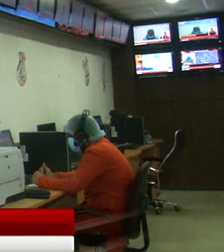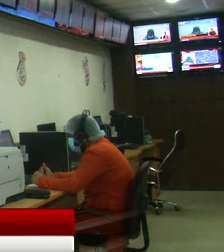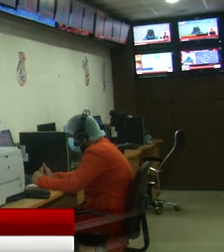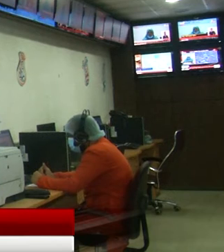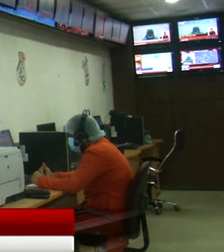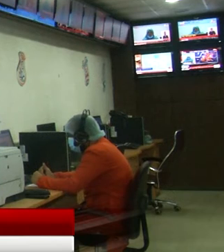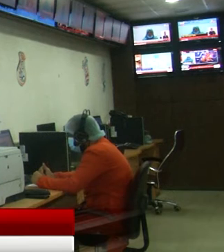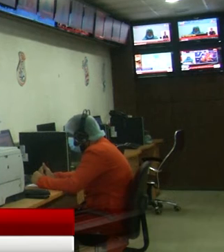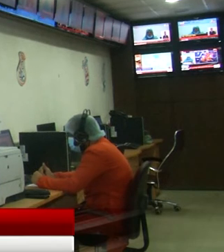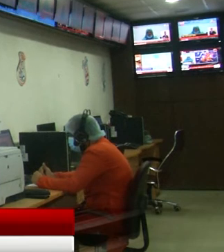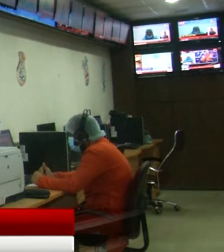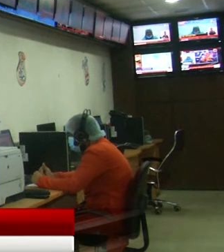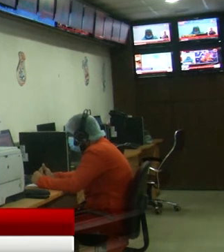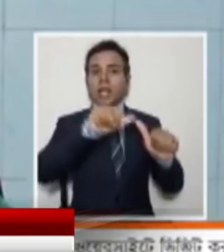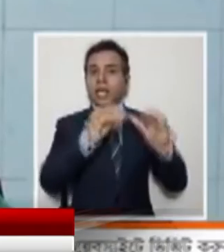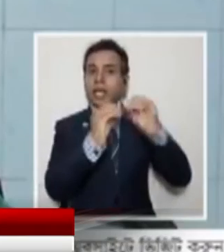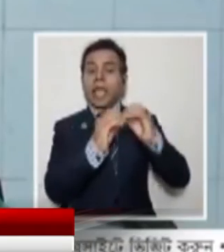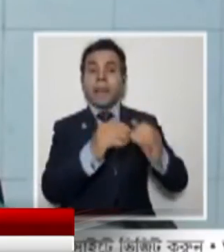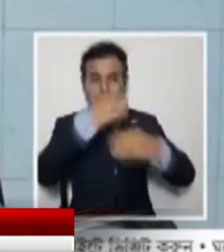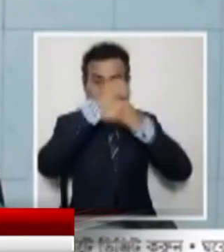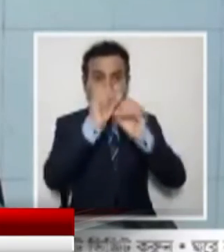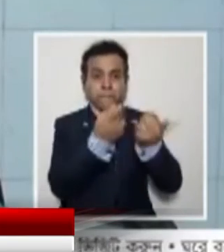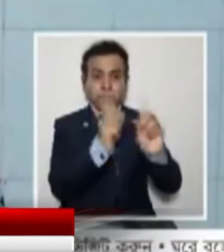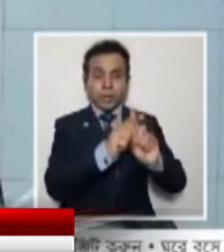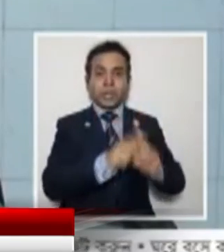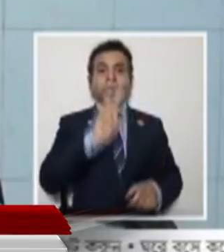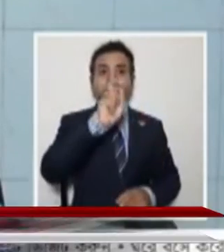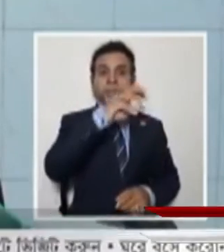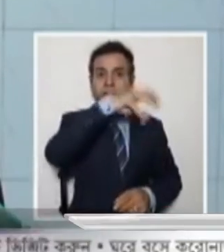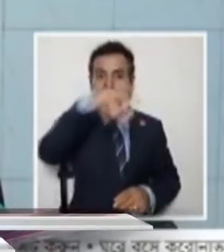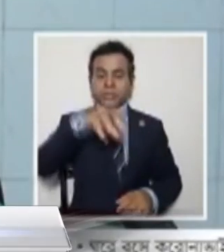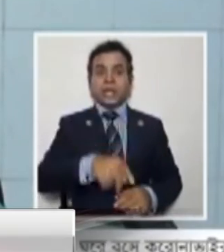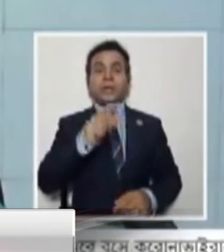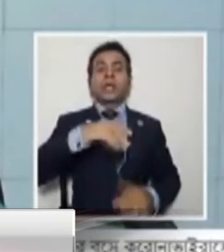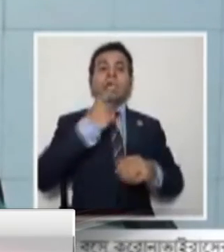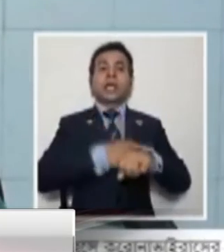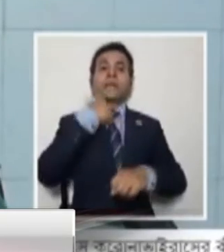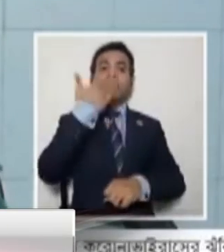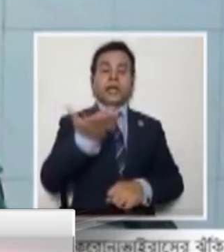7,392টি নমুনা পরীক্ষার আলাদা তথ্য জানান তিনি। ঢাকার মধ্যে গত 24 ঘন্টায় নমুনা সংগৃহীত হয়েছে